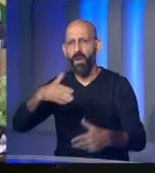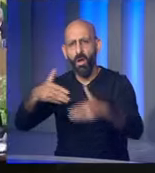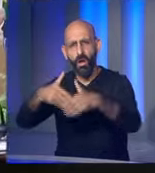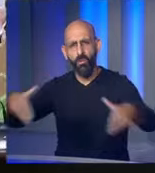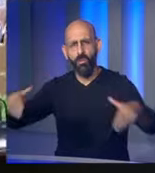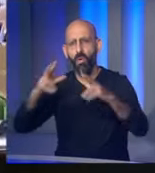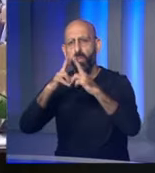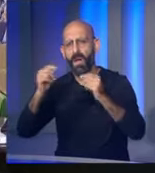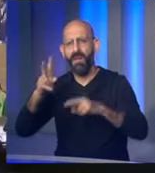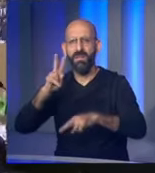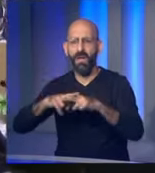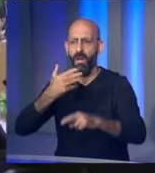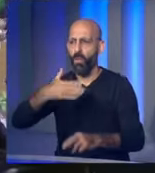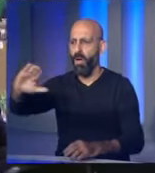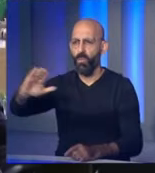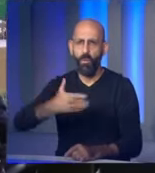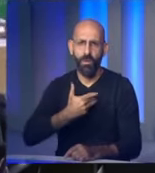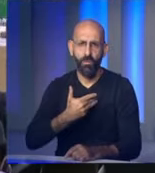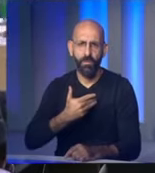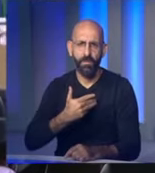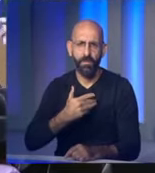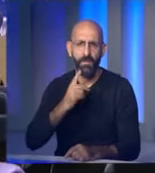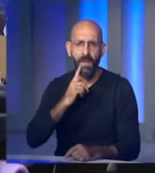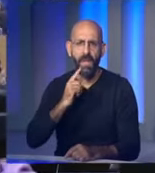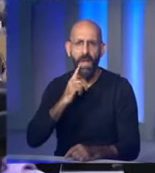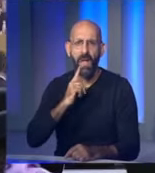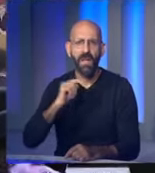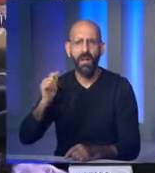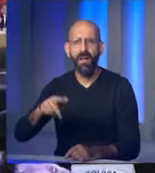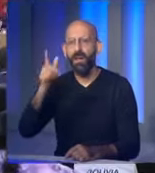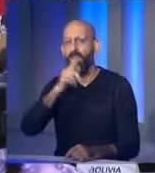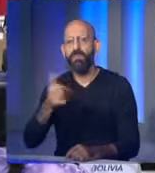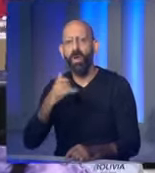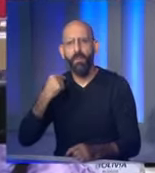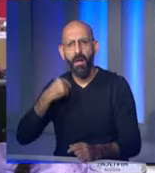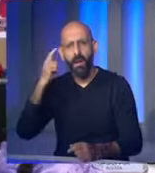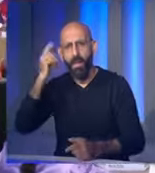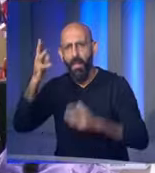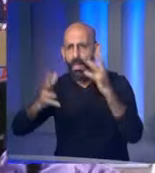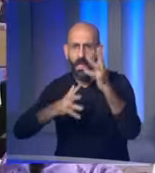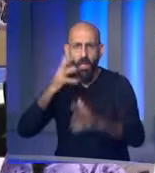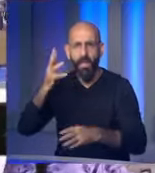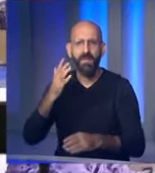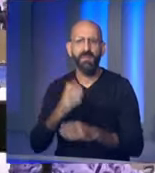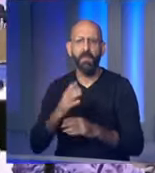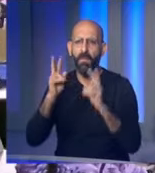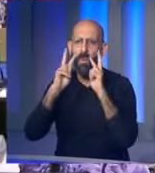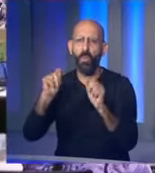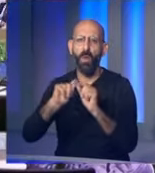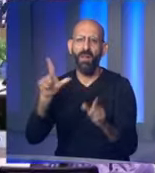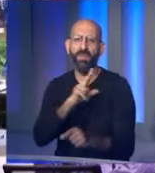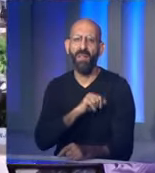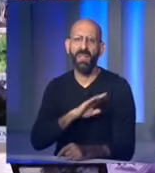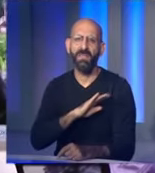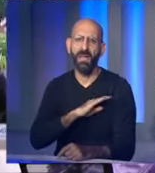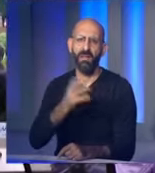الازرق الذي يقوم مقام خط الحدود بين اسرائيل ولبنان واضاف القاضه اننا واذ نعرب عن قلقنا العميق ازاء الوضع الانساني